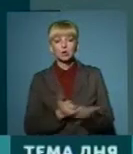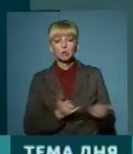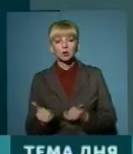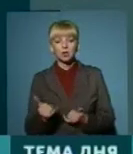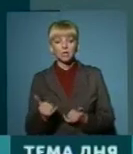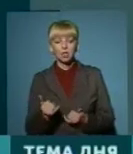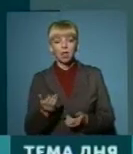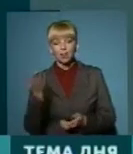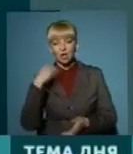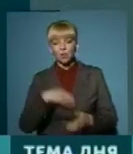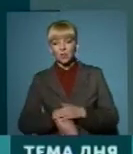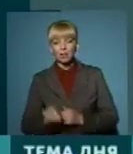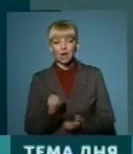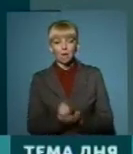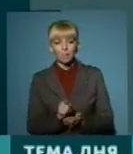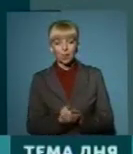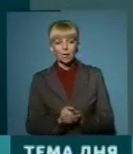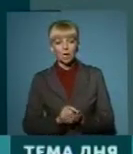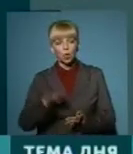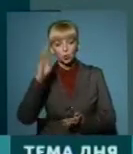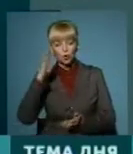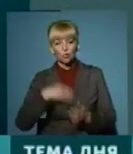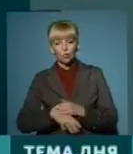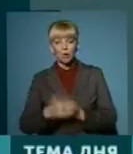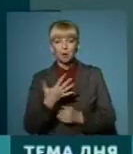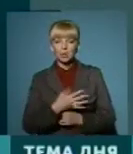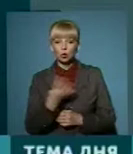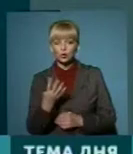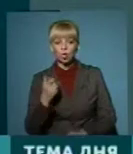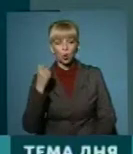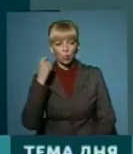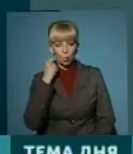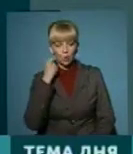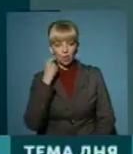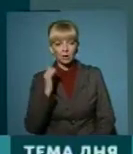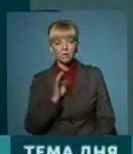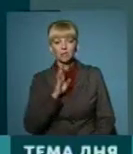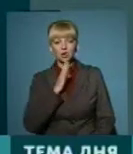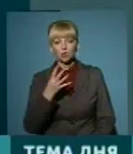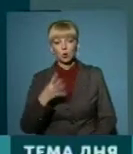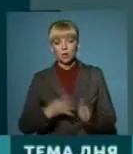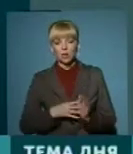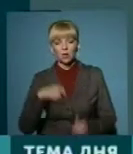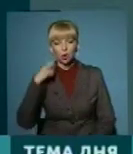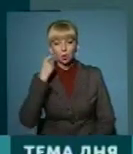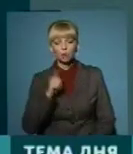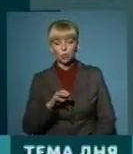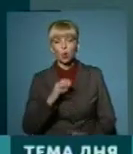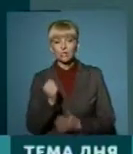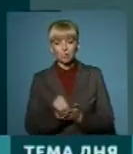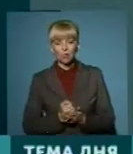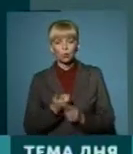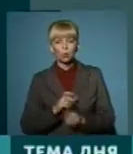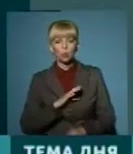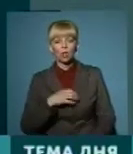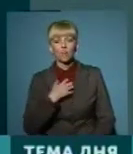раніший вихід на пенсію. Чоловіки виходять в 54 роки, і жінки – 49 років. Те, що збереглося. Дуже